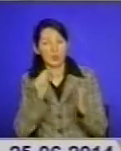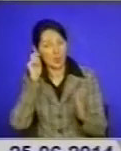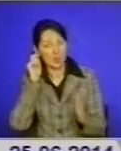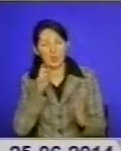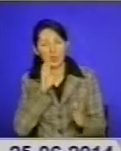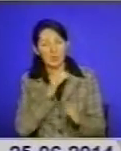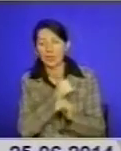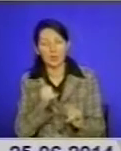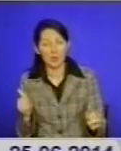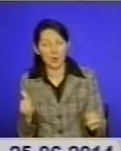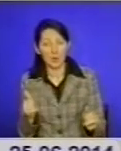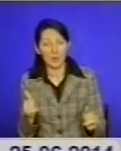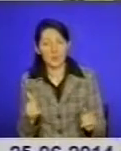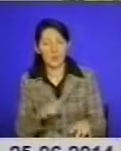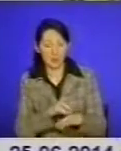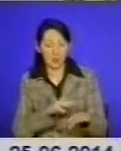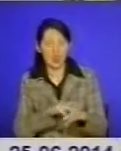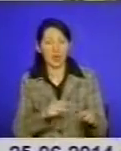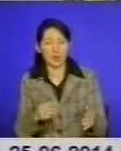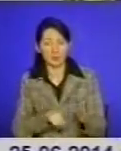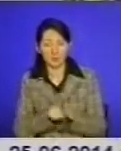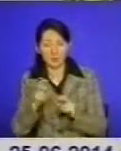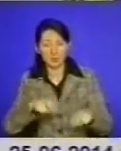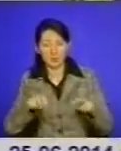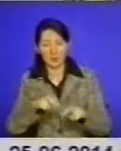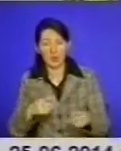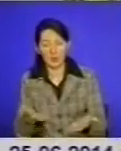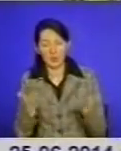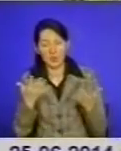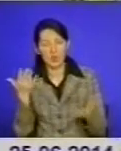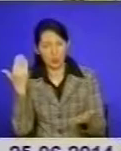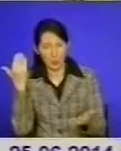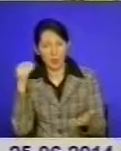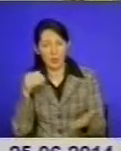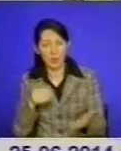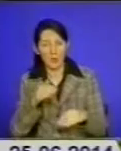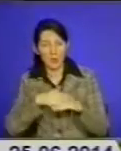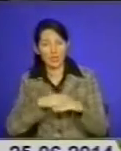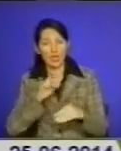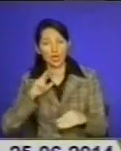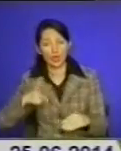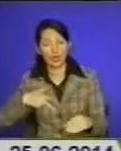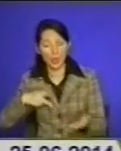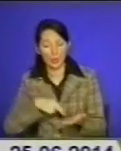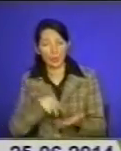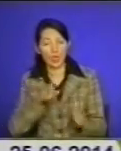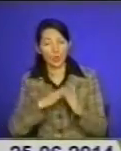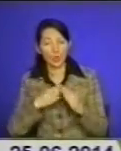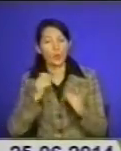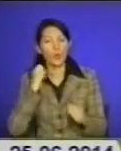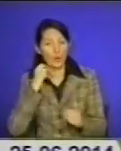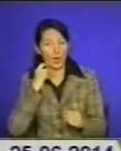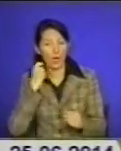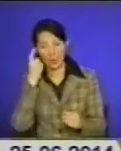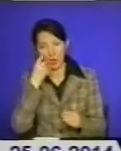міліціонери. Правоохоронці з'ясували, що напередодні увечері донька, прийшовши додому на підпитку, почала сваритися з матір'ю і накинулася